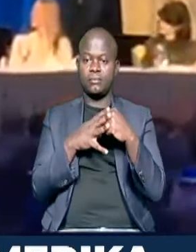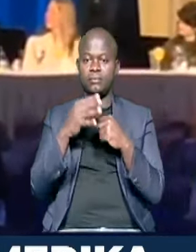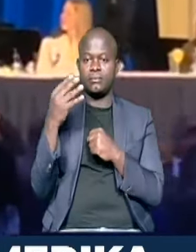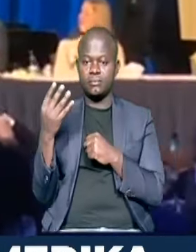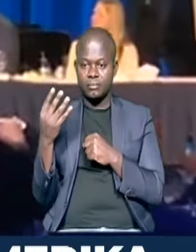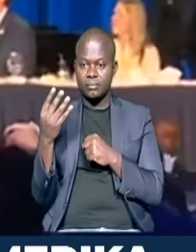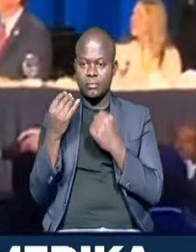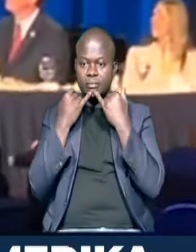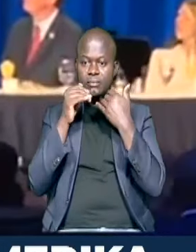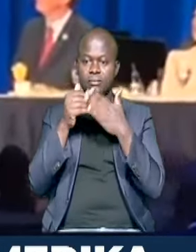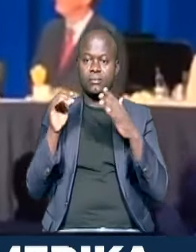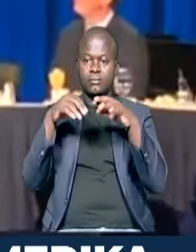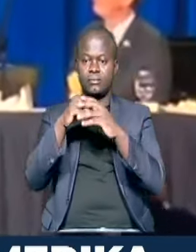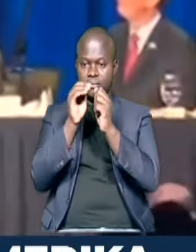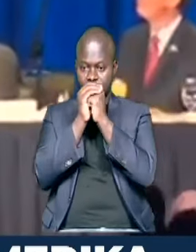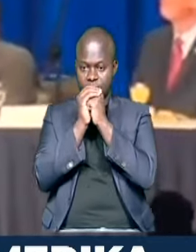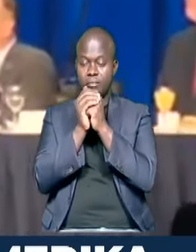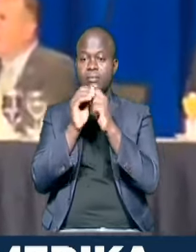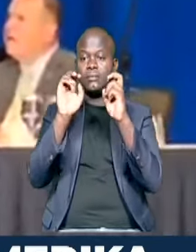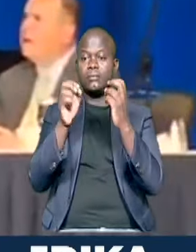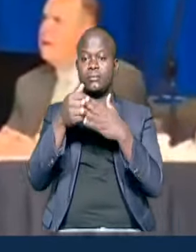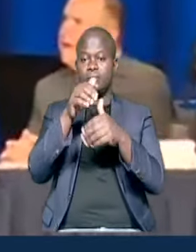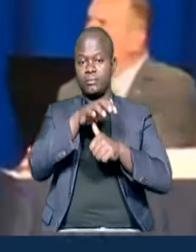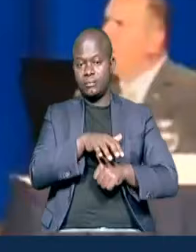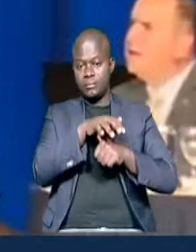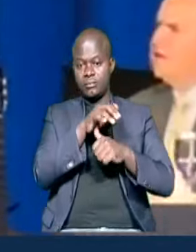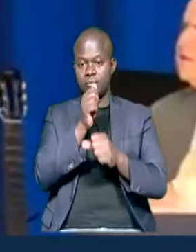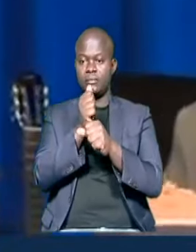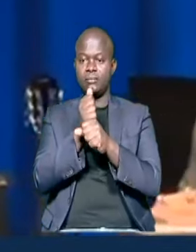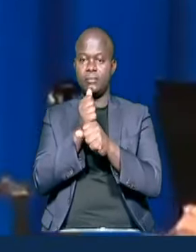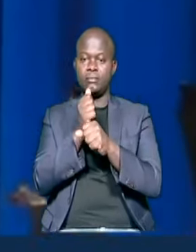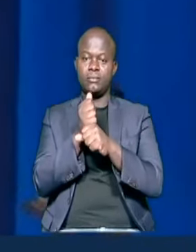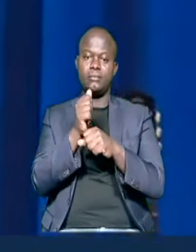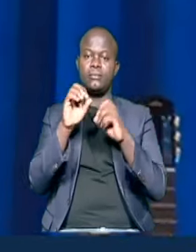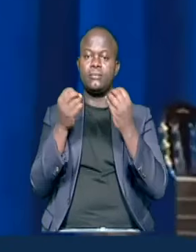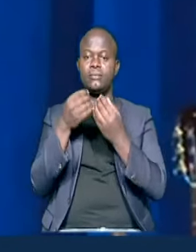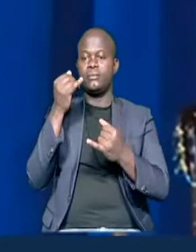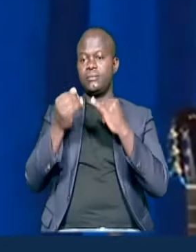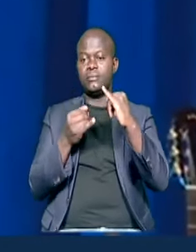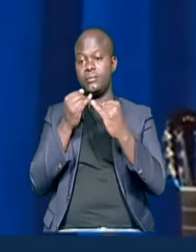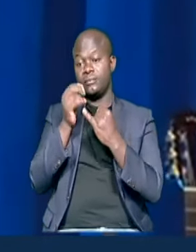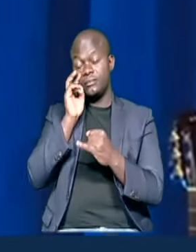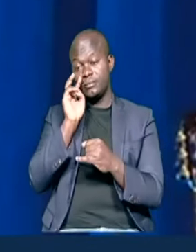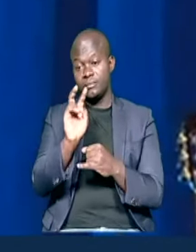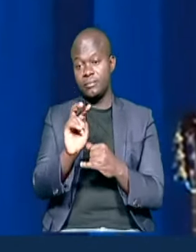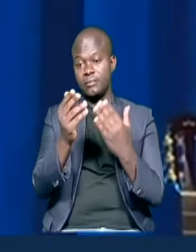1994 yabwiye abitabiriye aya masengesho ko aka karengane kakorwaga umuryango mpuzamahanga